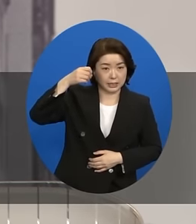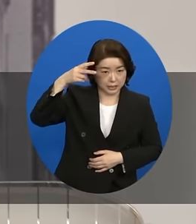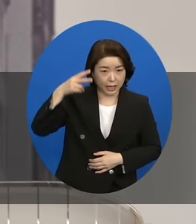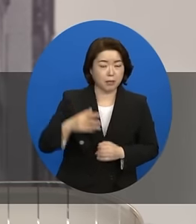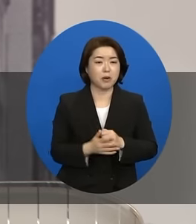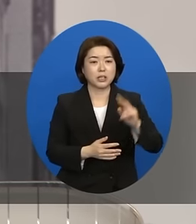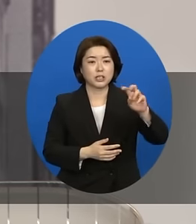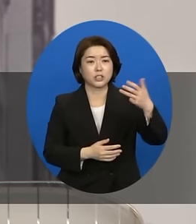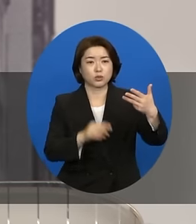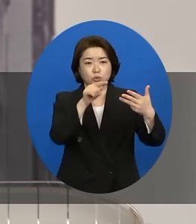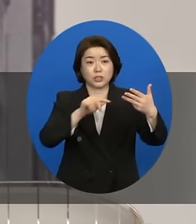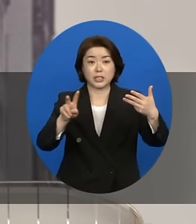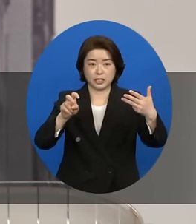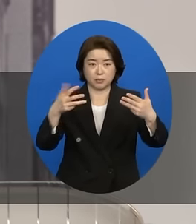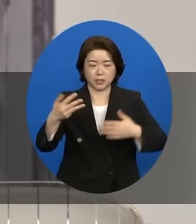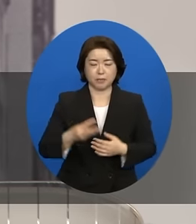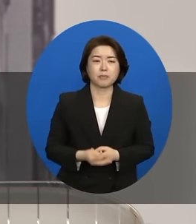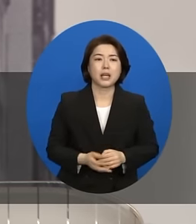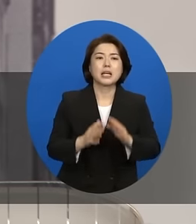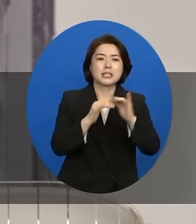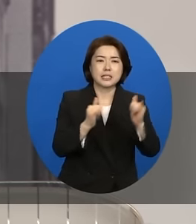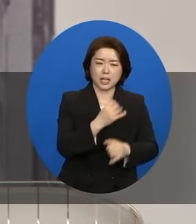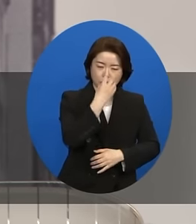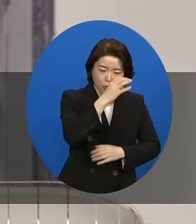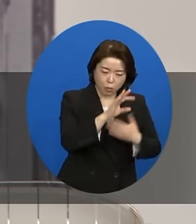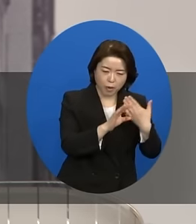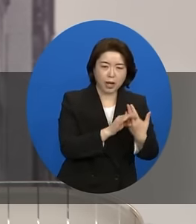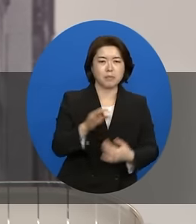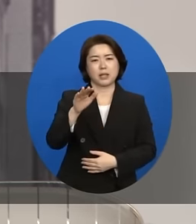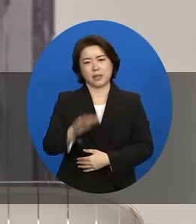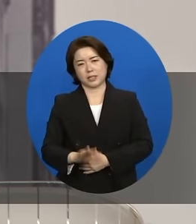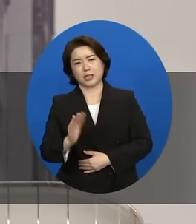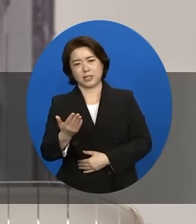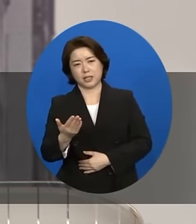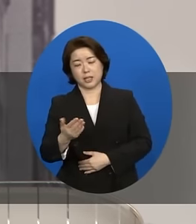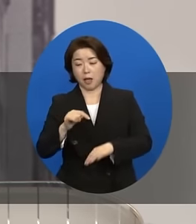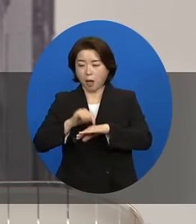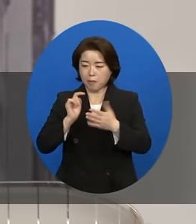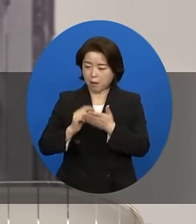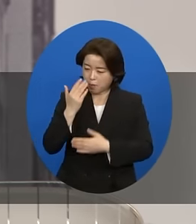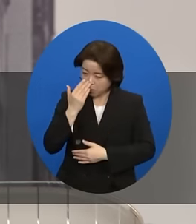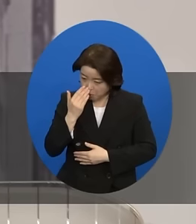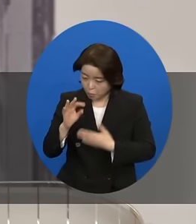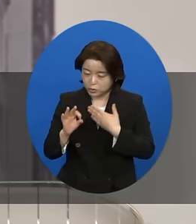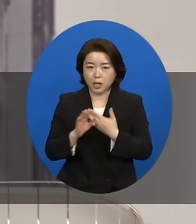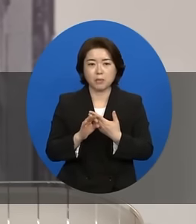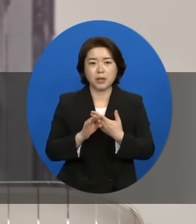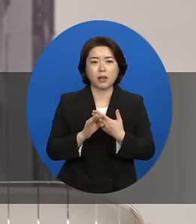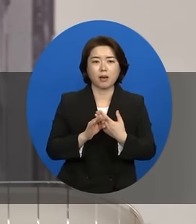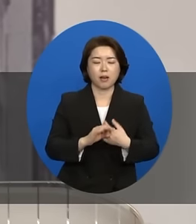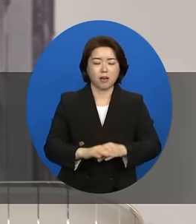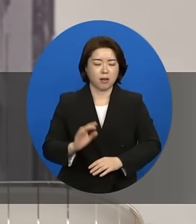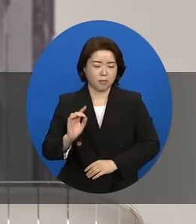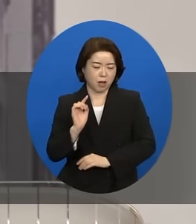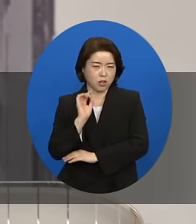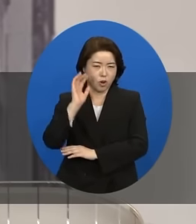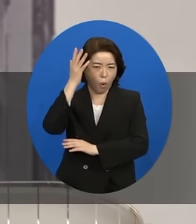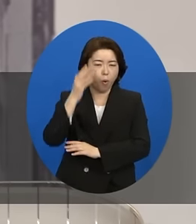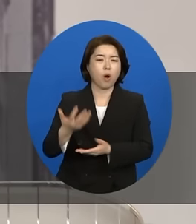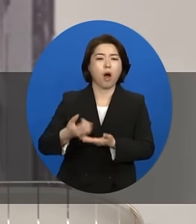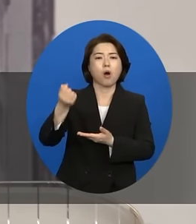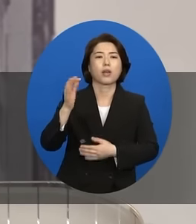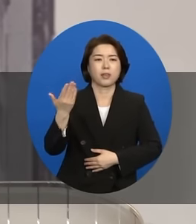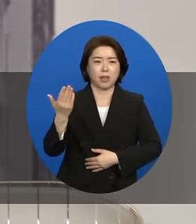시작. 사람이 오만하면 낮아질 것이고 마음이 겸손하면 영예를 얻을 것이다.